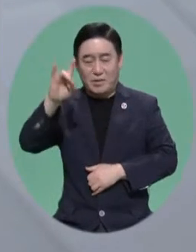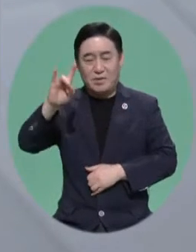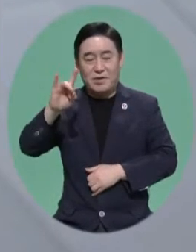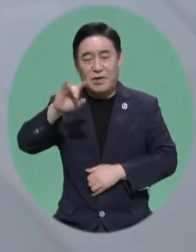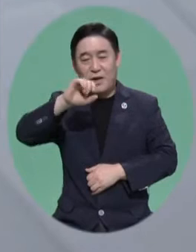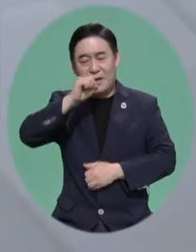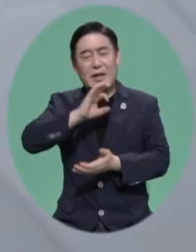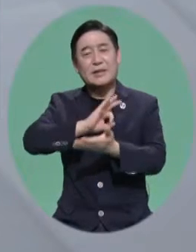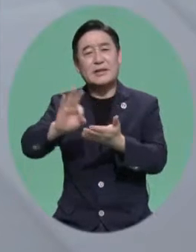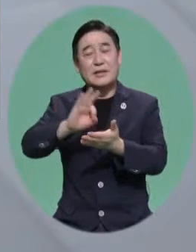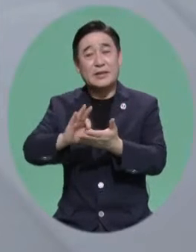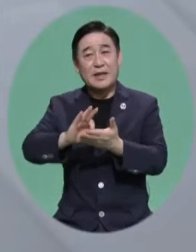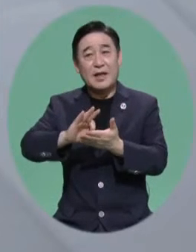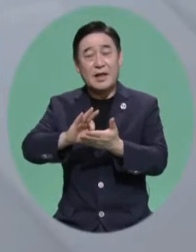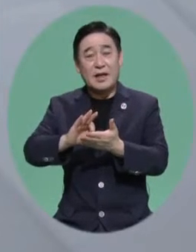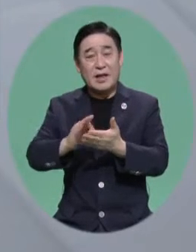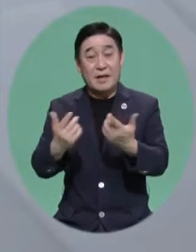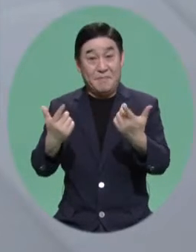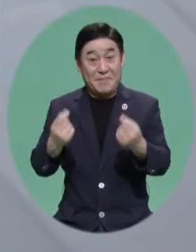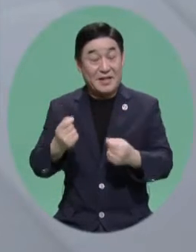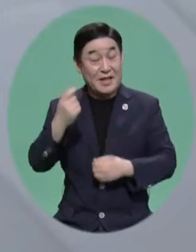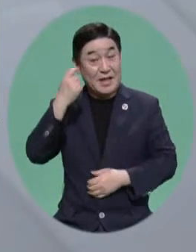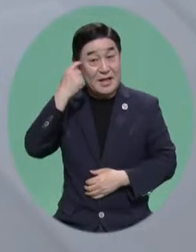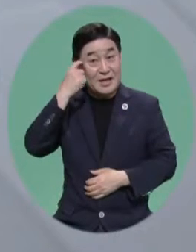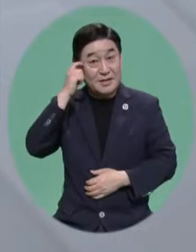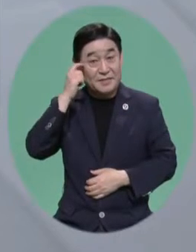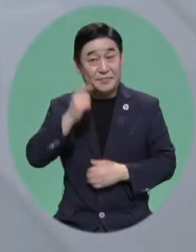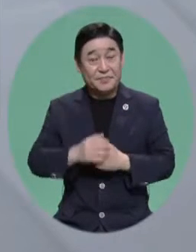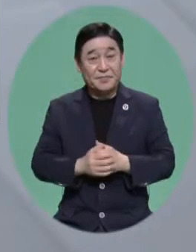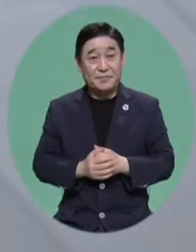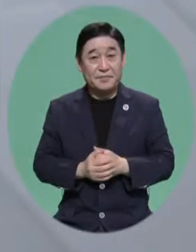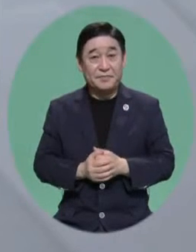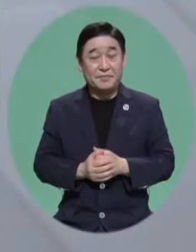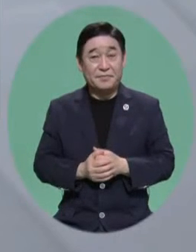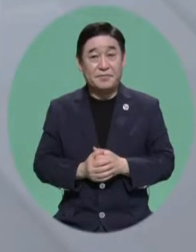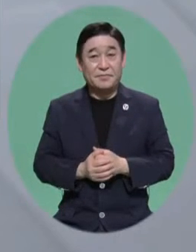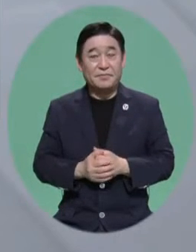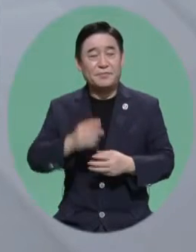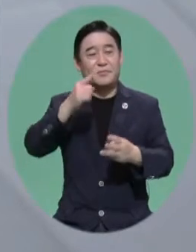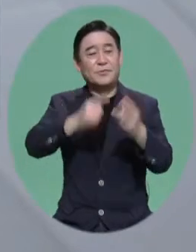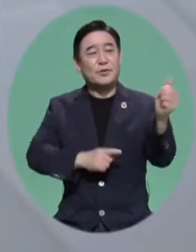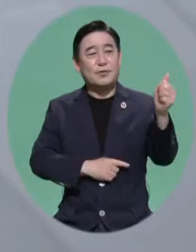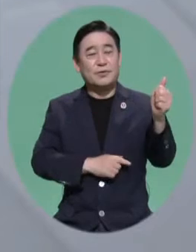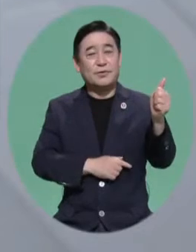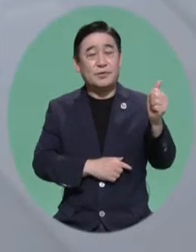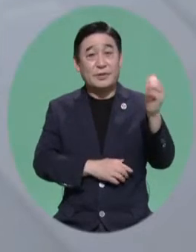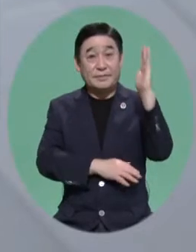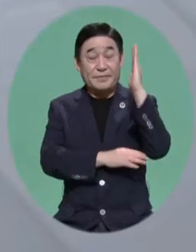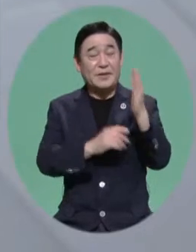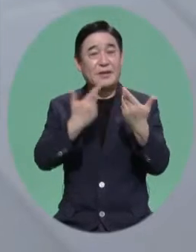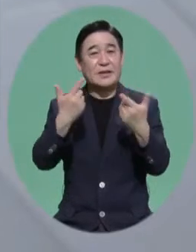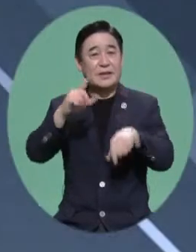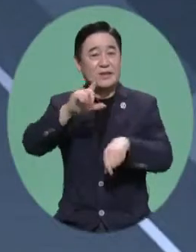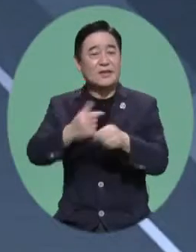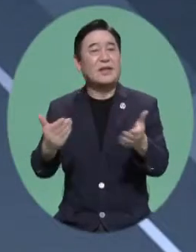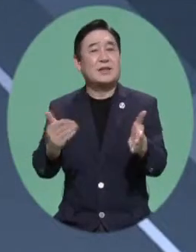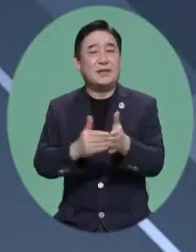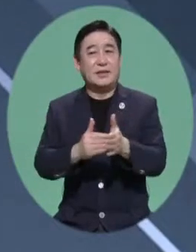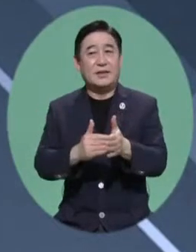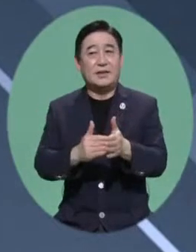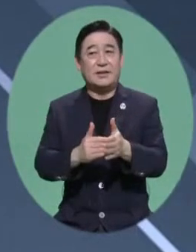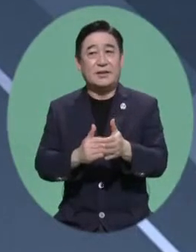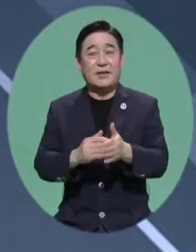예산을 쓰는 것이 재정을 쓰는 것이 맞지 않나 이렇게 생각이 듭니다 4 행성 열고 발언 시간 다 사용 하셨구요 4